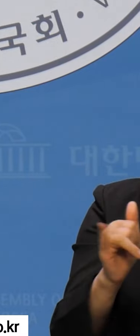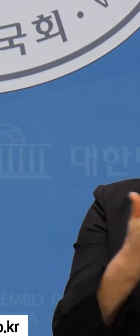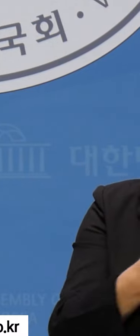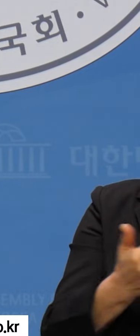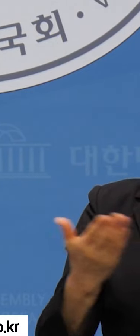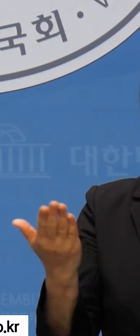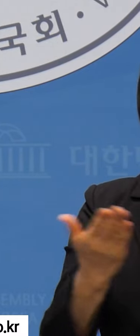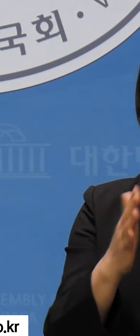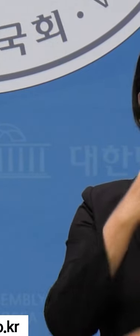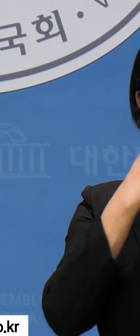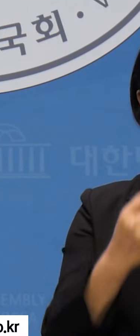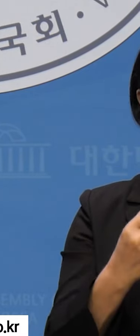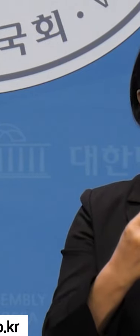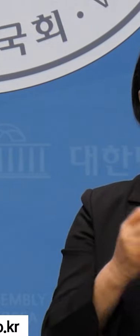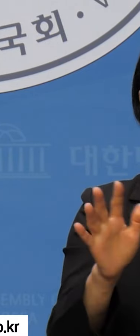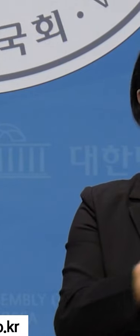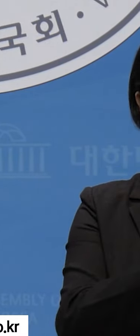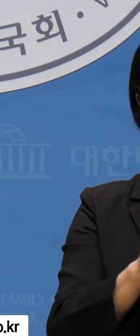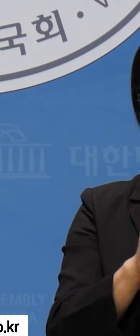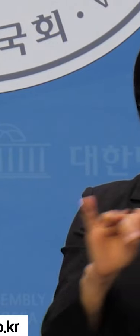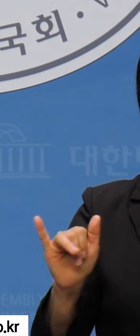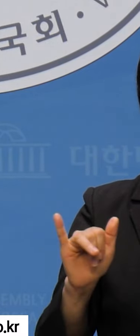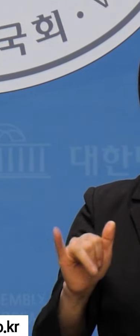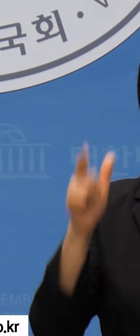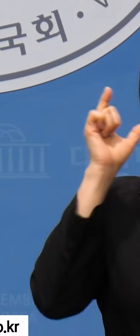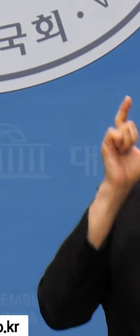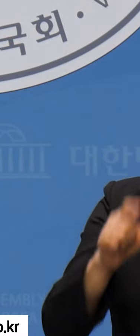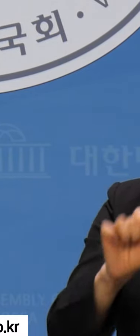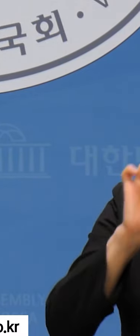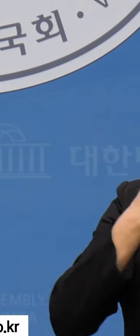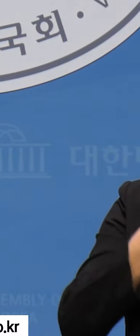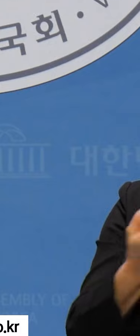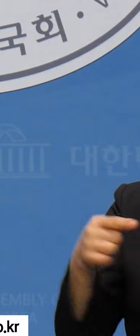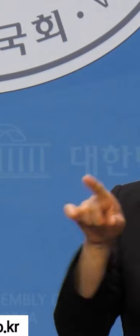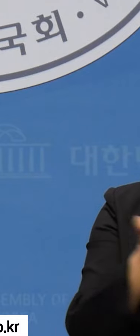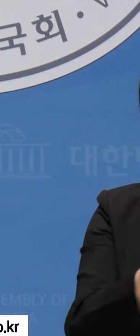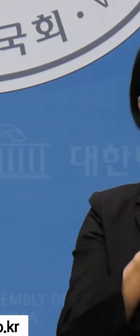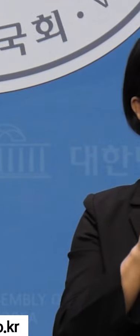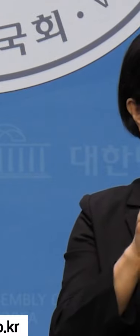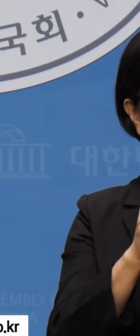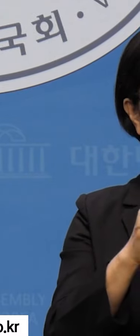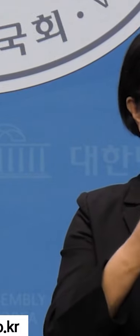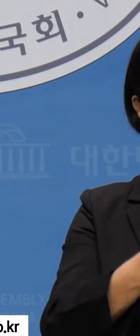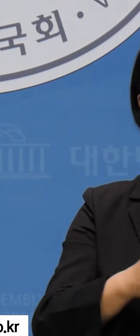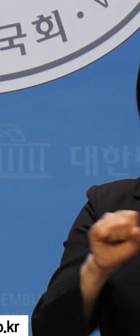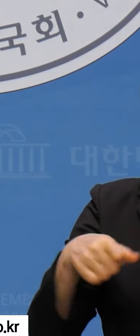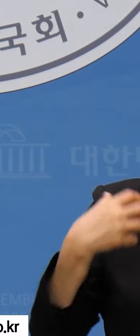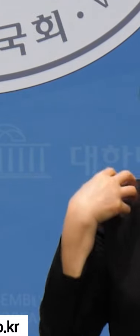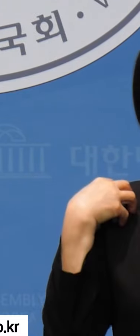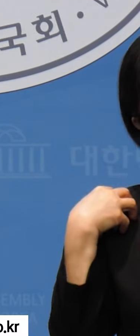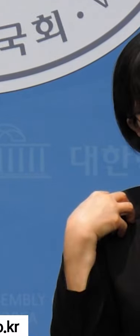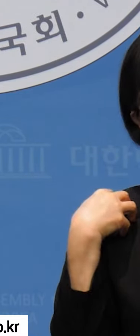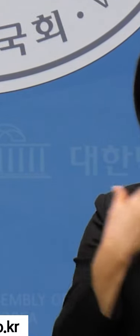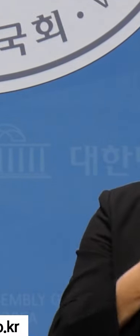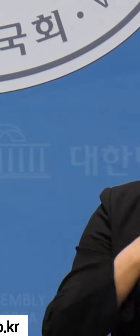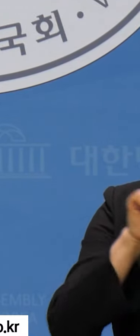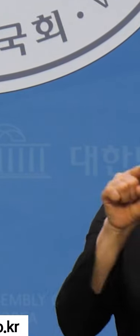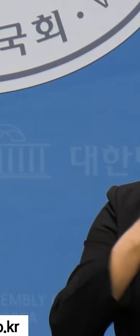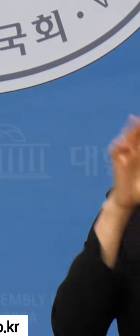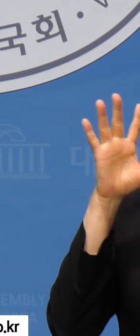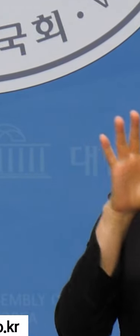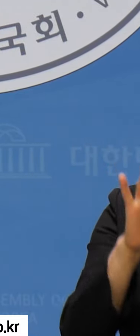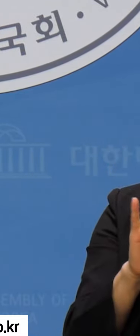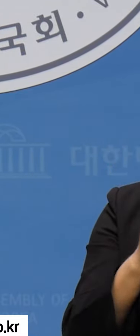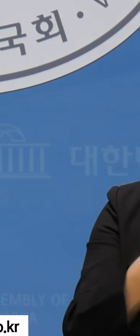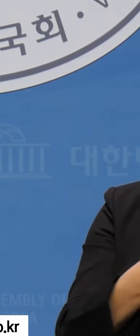워킹맘 돌보는 사람의 고민과 어려움을 나누고 겨운 부담 을 이해하고 공감하며